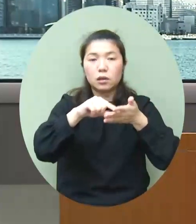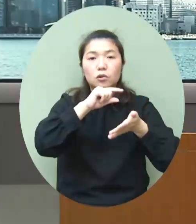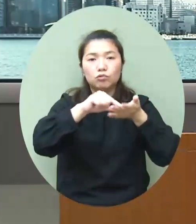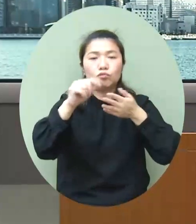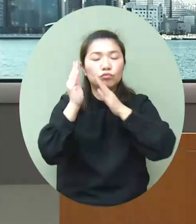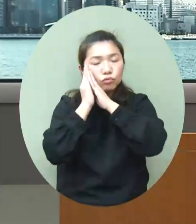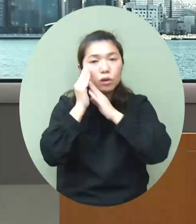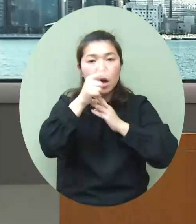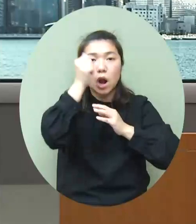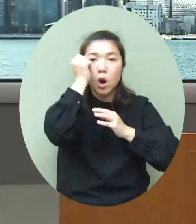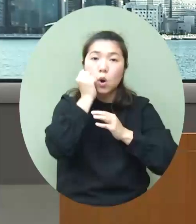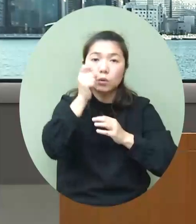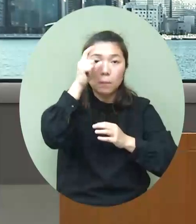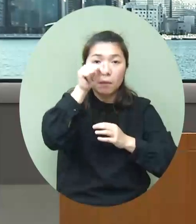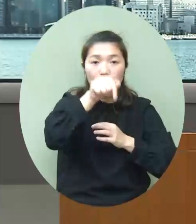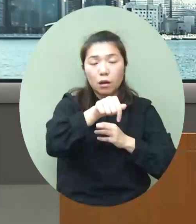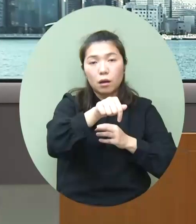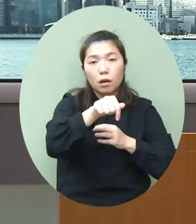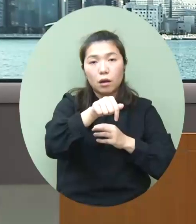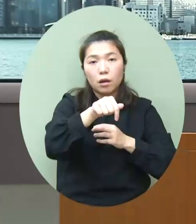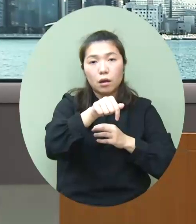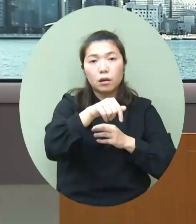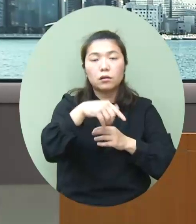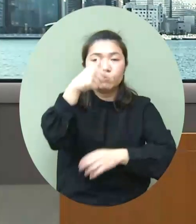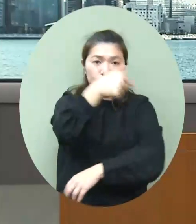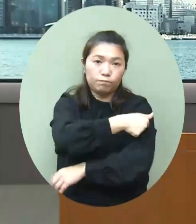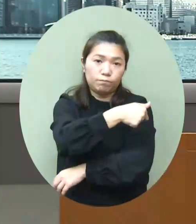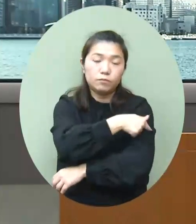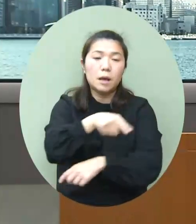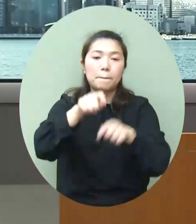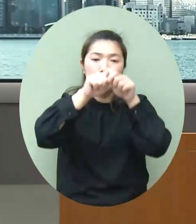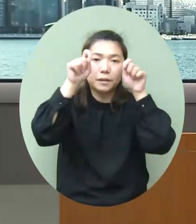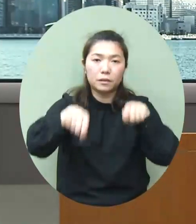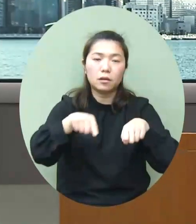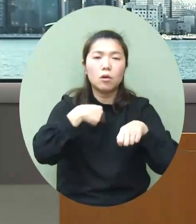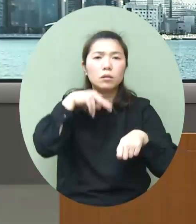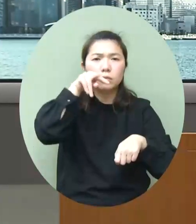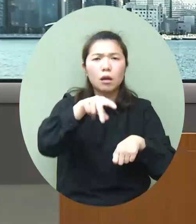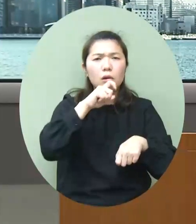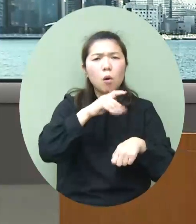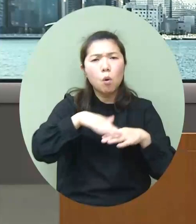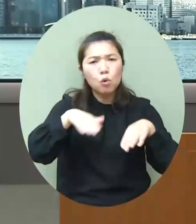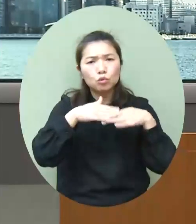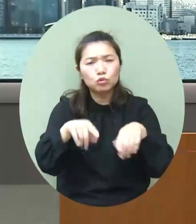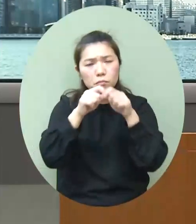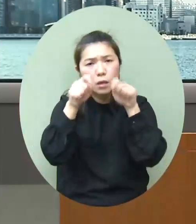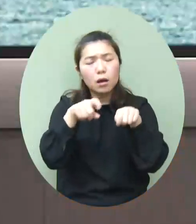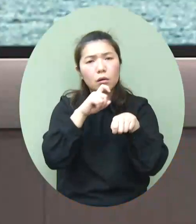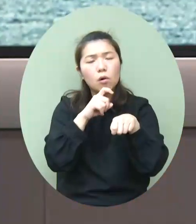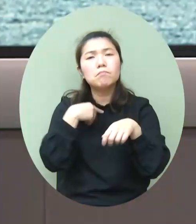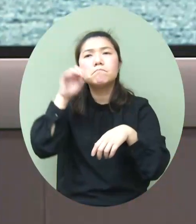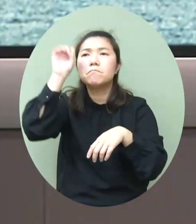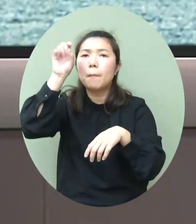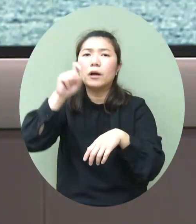老人院的住民接种方面，我们就会先看一看有关的数据，还有安